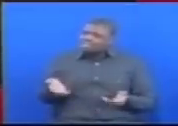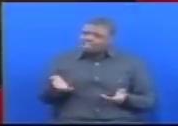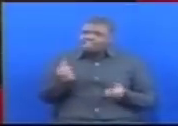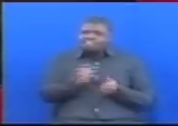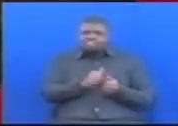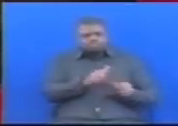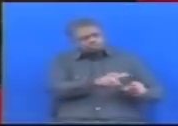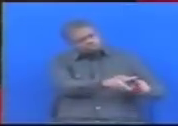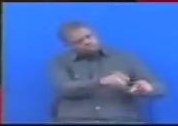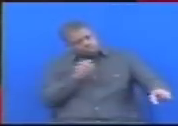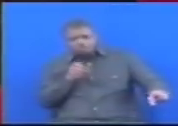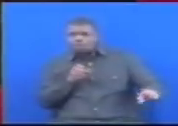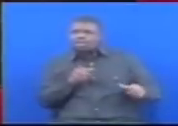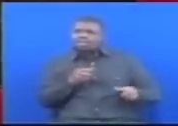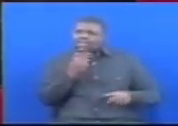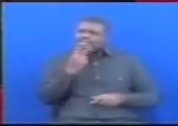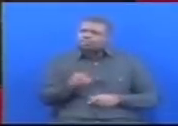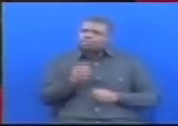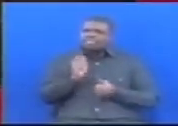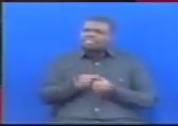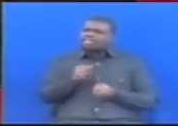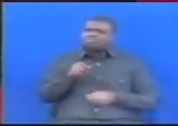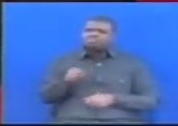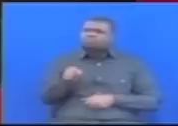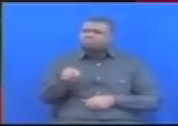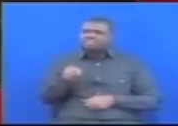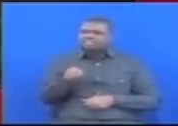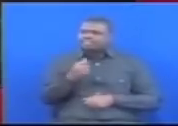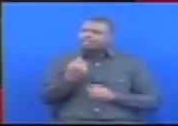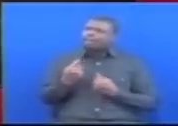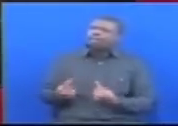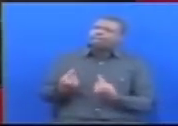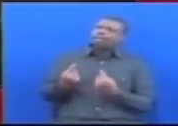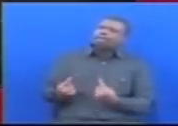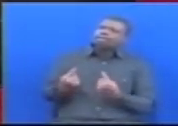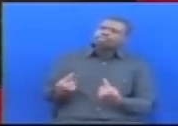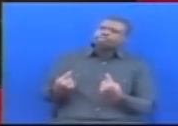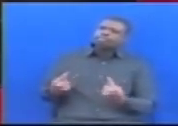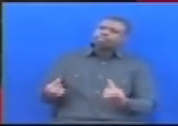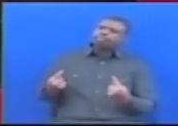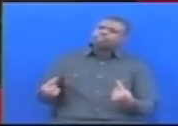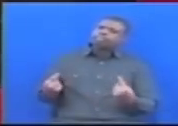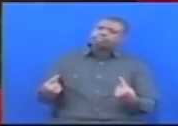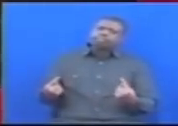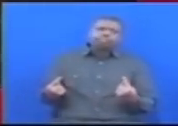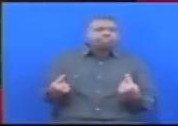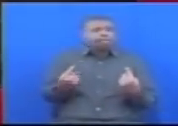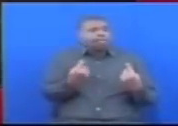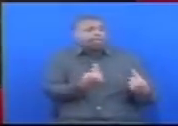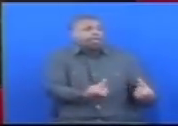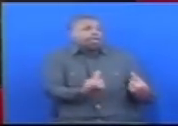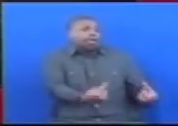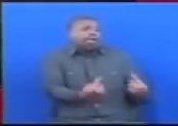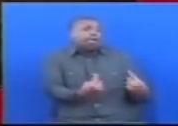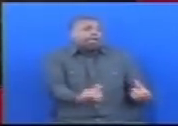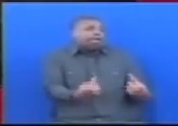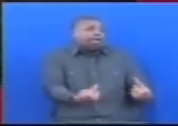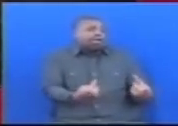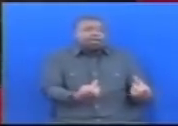vitu vichomolewe, nikaona ni jambo ambalo linashangaza sana. Kwa hiyo mheshimiwa Spika,